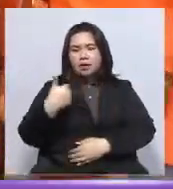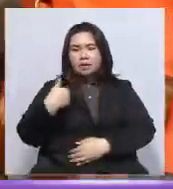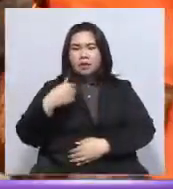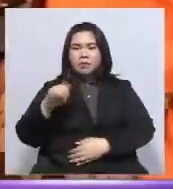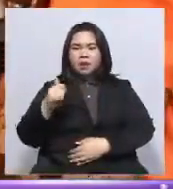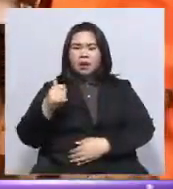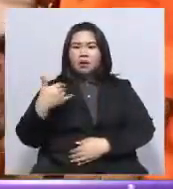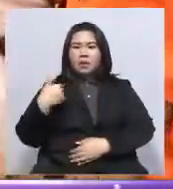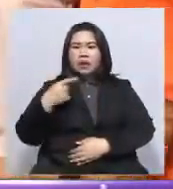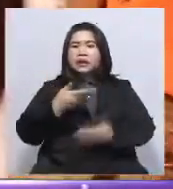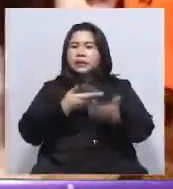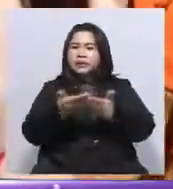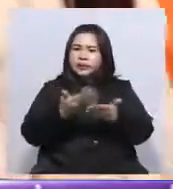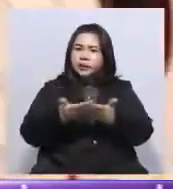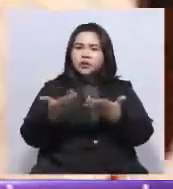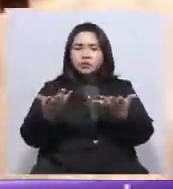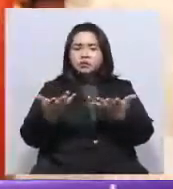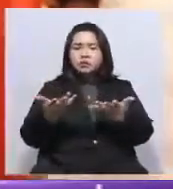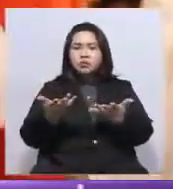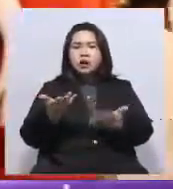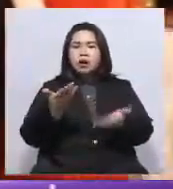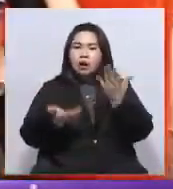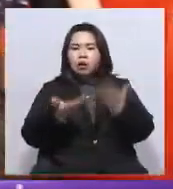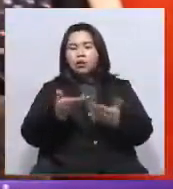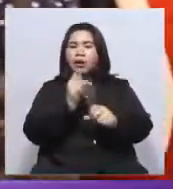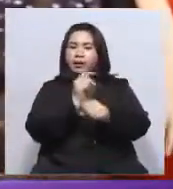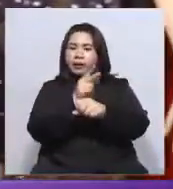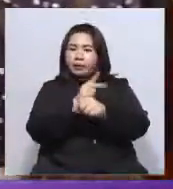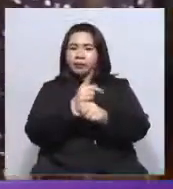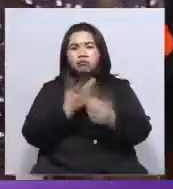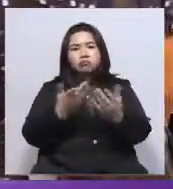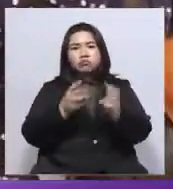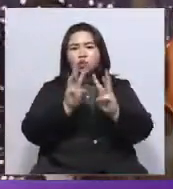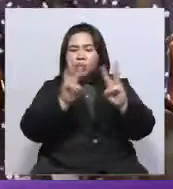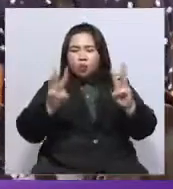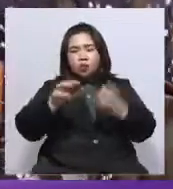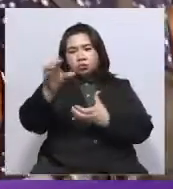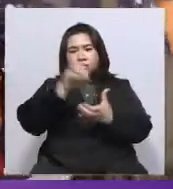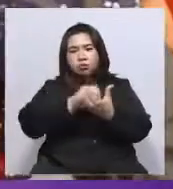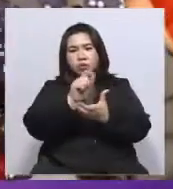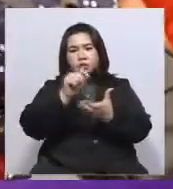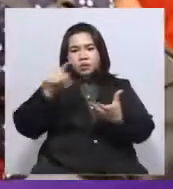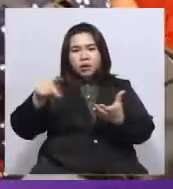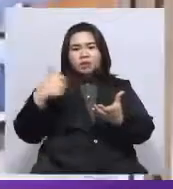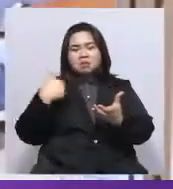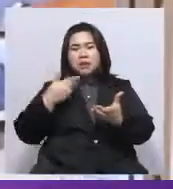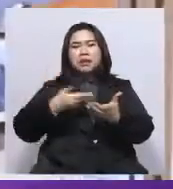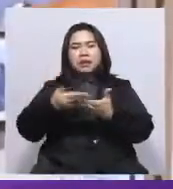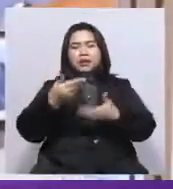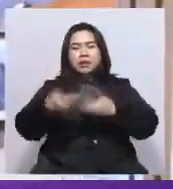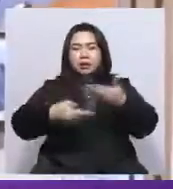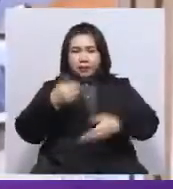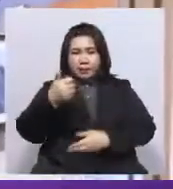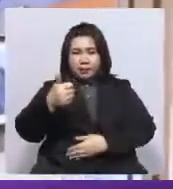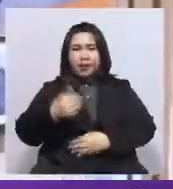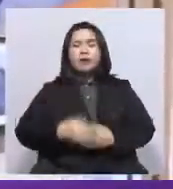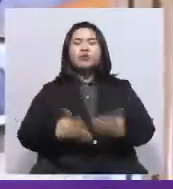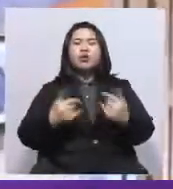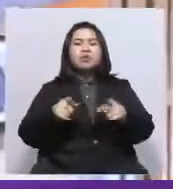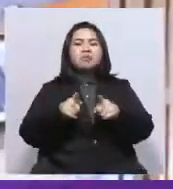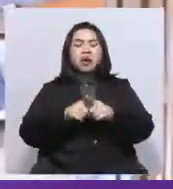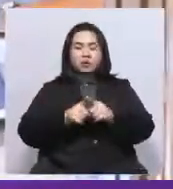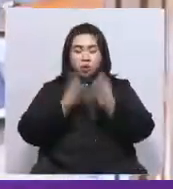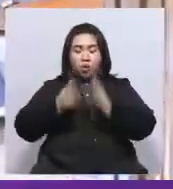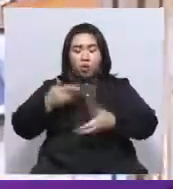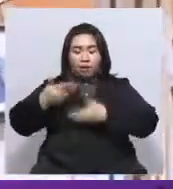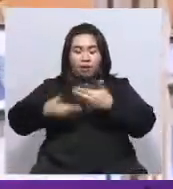ที่จะซื้อขายด้วยผ่านเทคโนโลยีนะครับผ่านแอปพลิเคชันต่างๆที่เป็นสิ่งที่ผู้ซื้อผู้ขายส